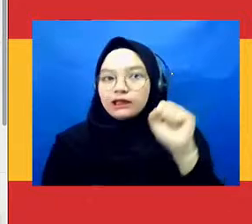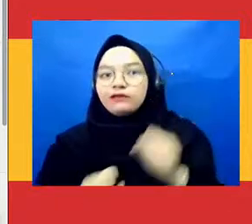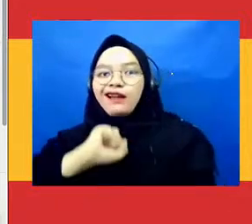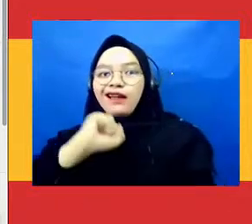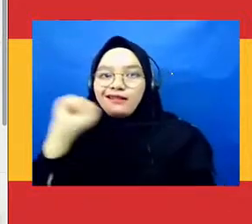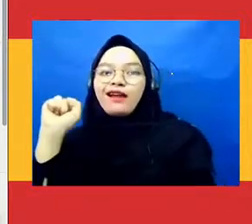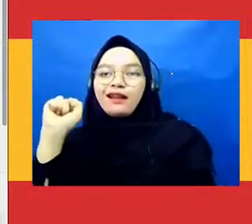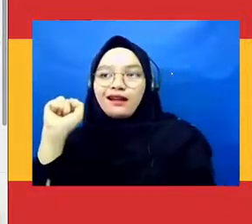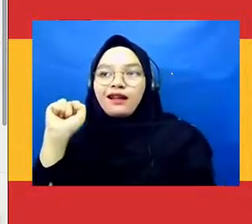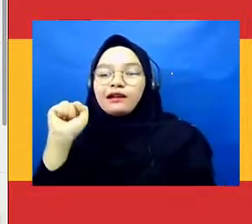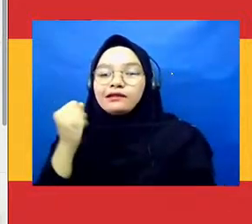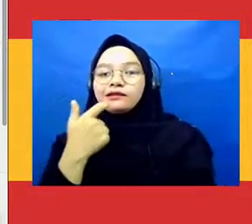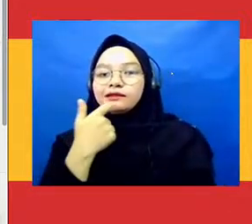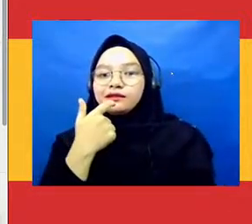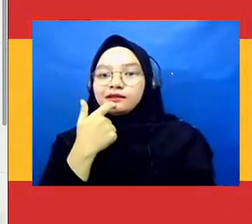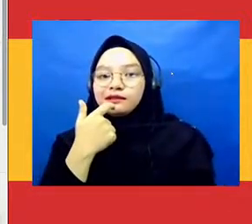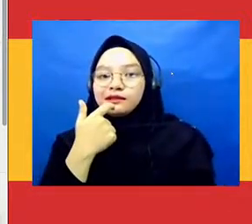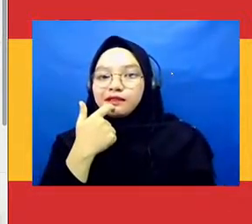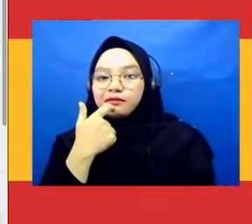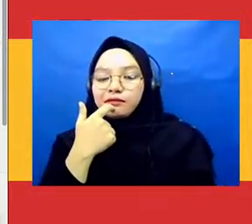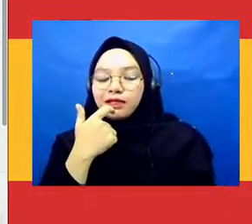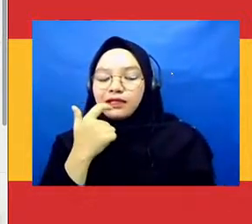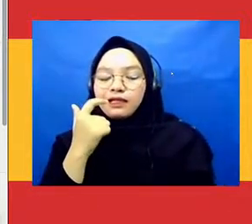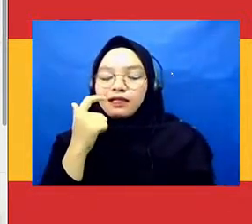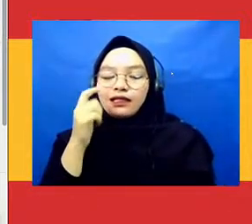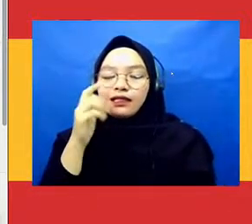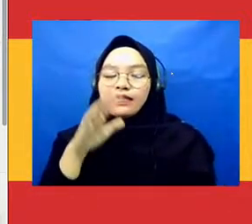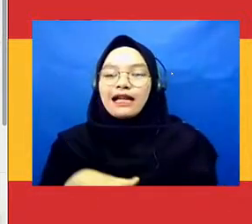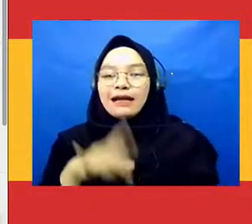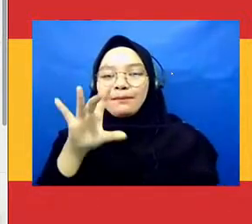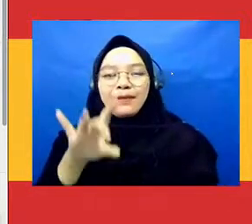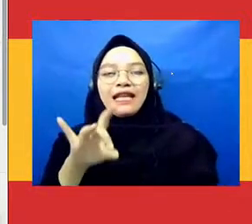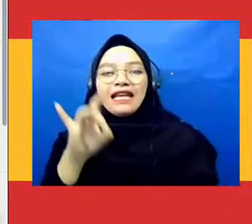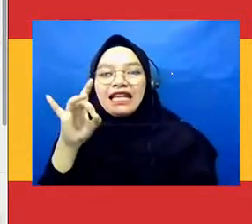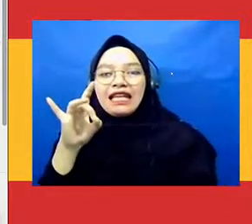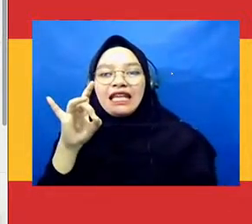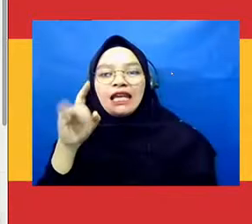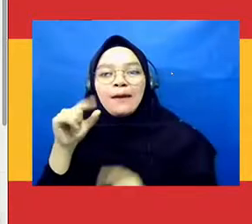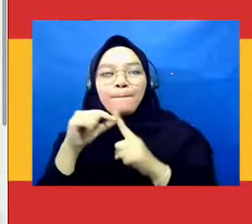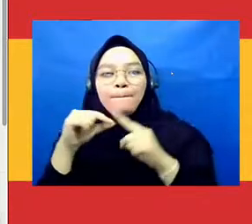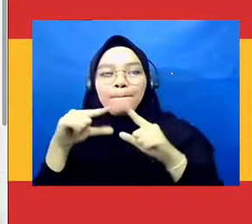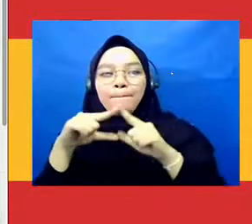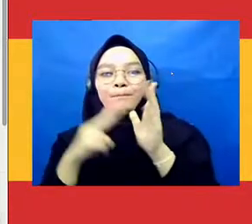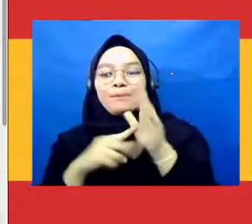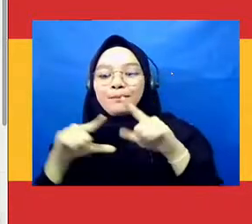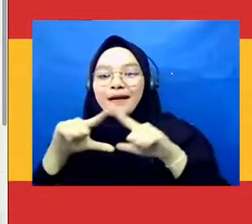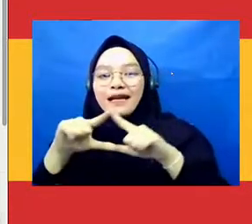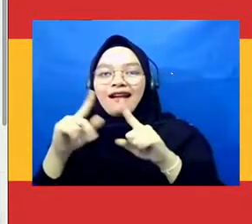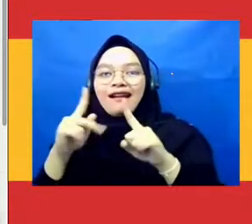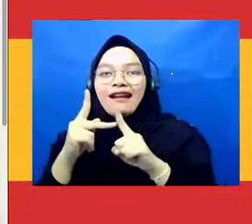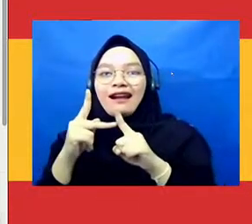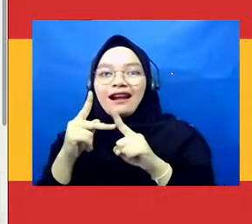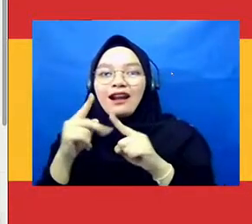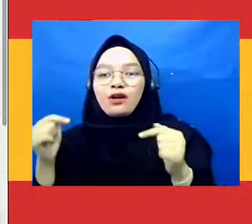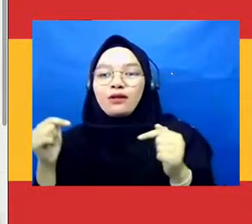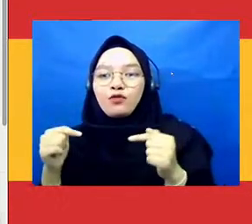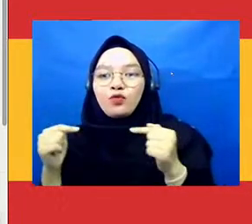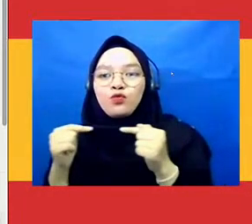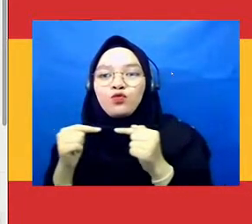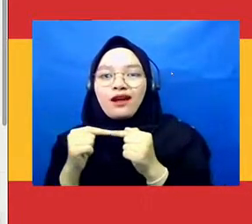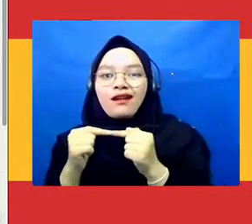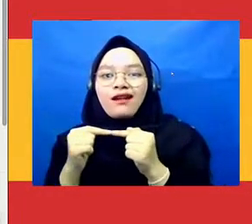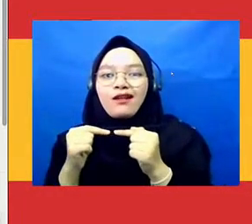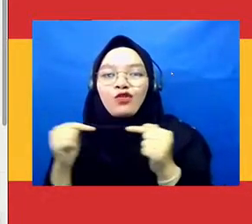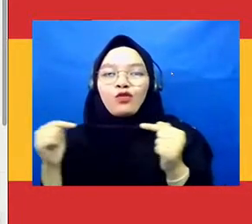ambil panah yang ini, connection line. Jadi tidak lagi sticky note, tapi connection